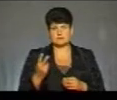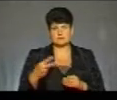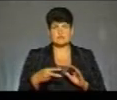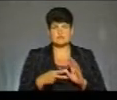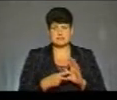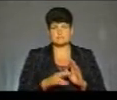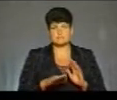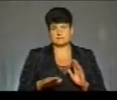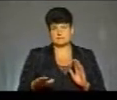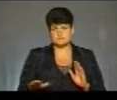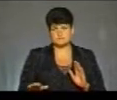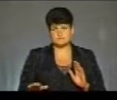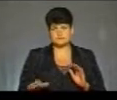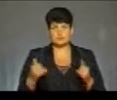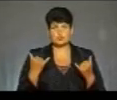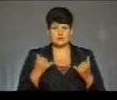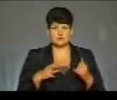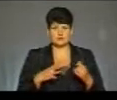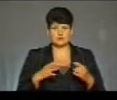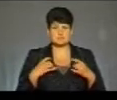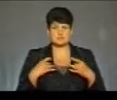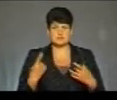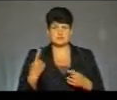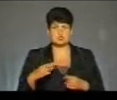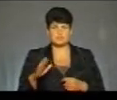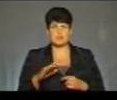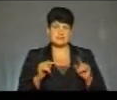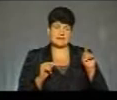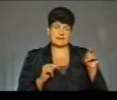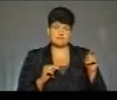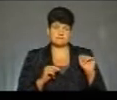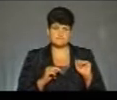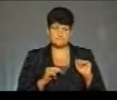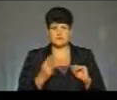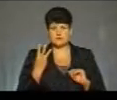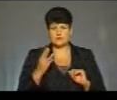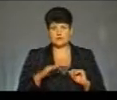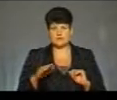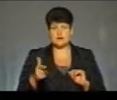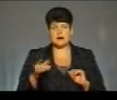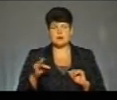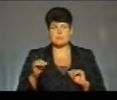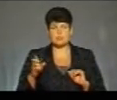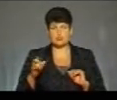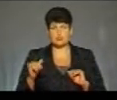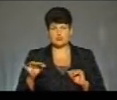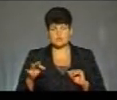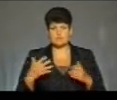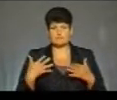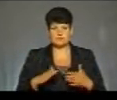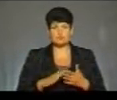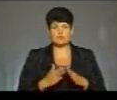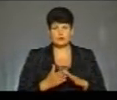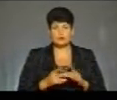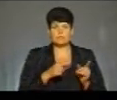27 учнів, сьогодні були на святі 1 вересня там. Троє учнів з Гарбузова, сьогодні ми вже домовилися про